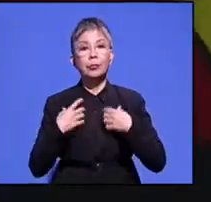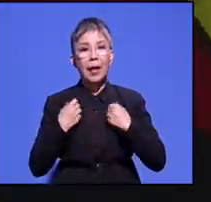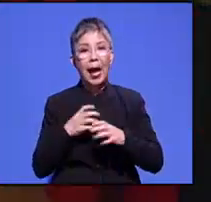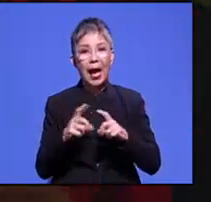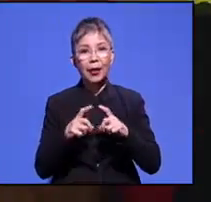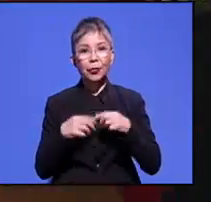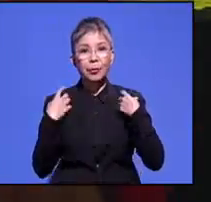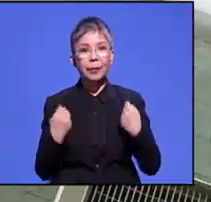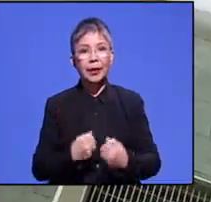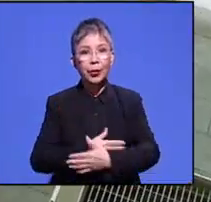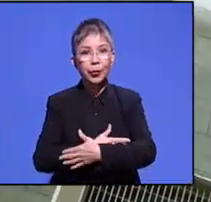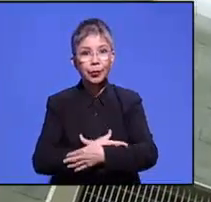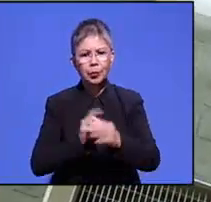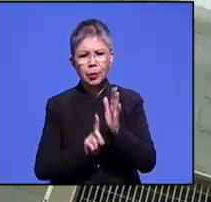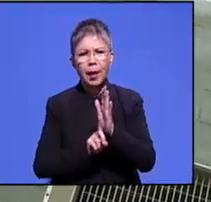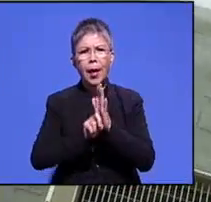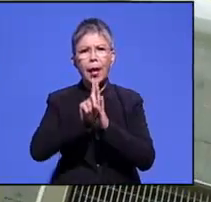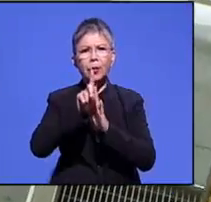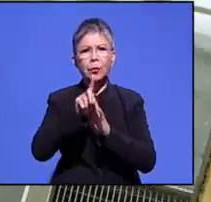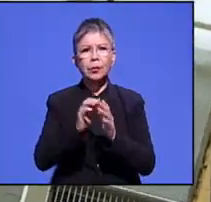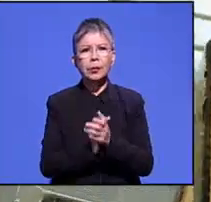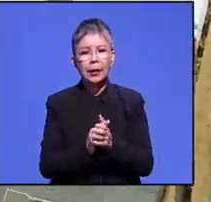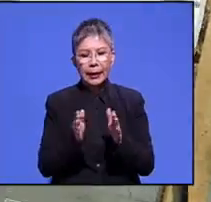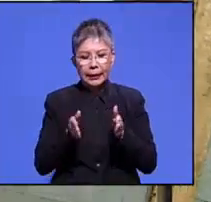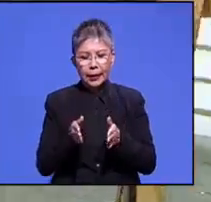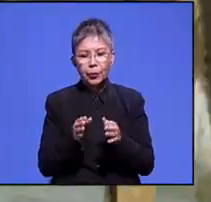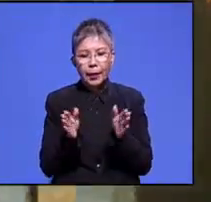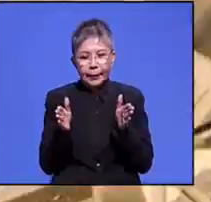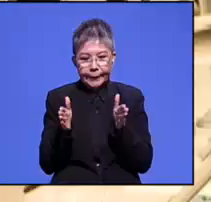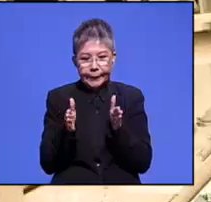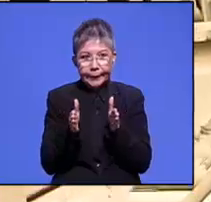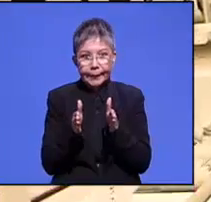apalagi untuk sampai ke bagian atap jalan yang kami lalui sangat sempit